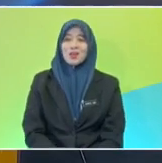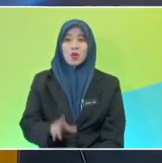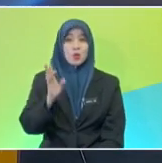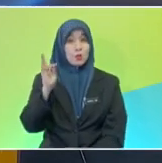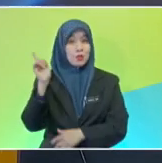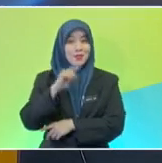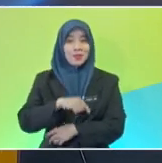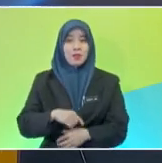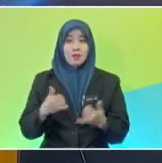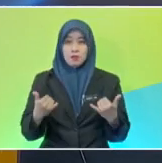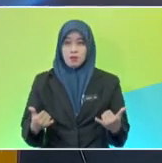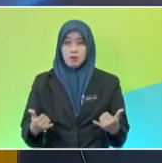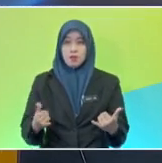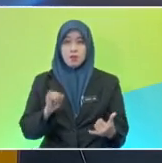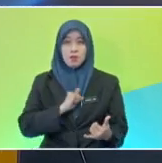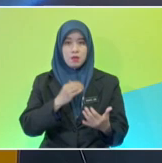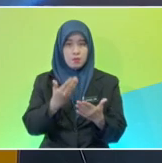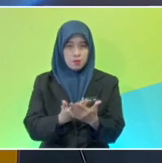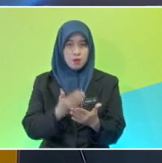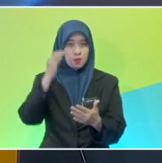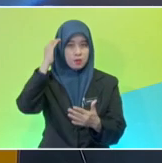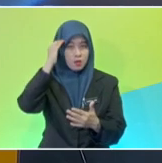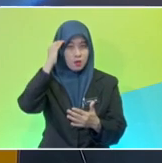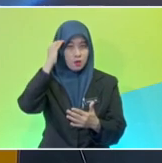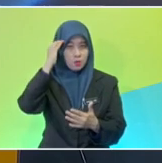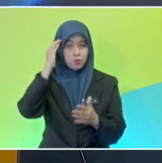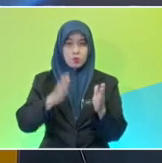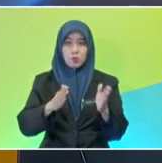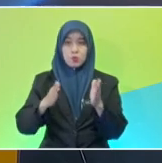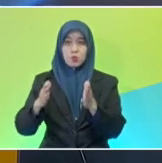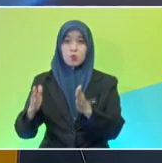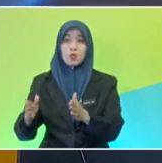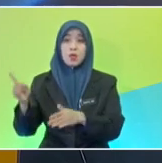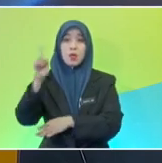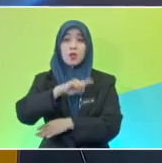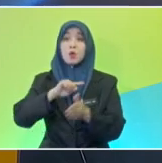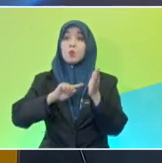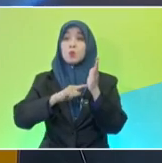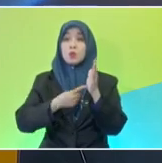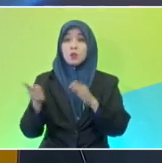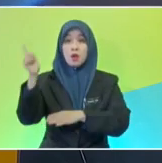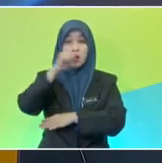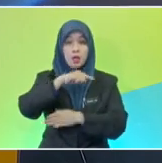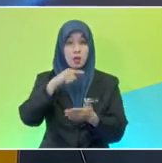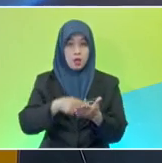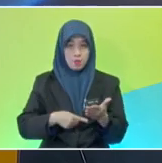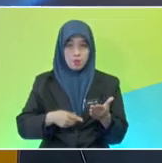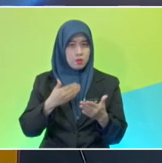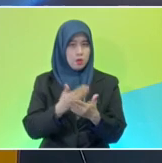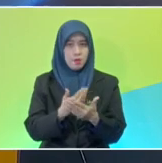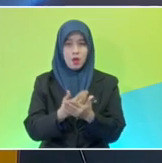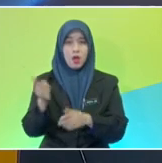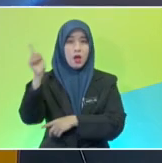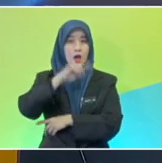Cikgu, sekarang saya baru tahu susunan harinya. Kita bermula dengan hari apa sampailah hari yang ke-7 tu, cikgu.